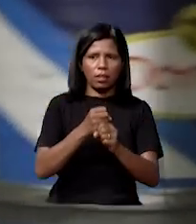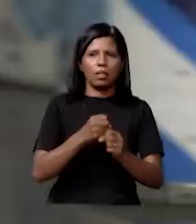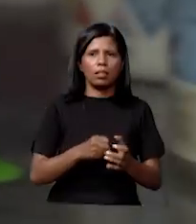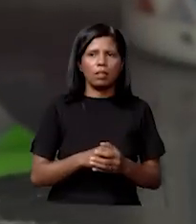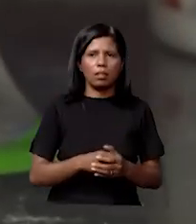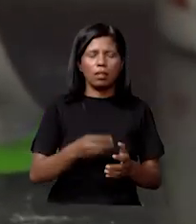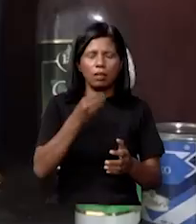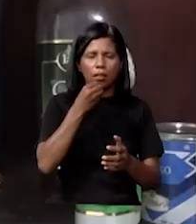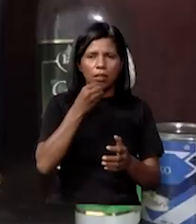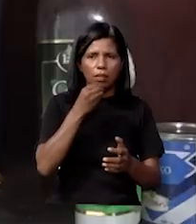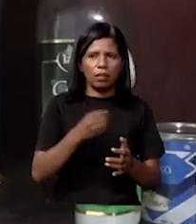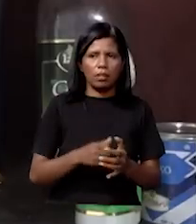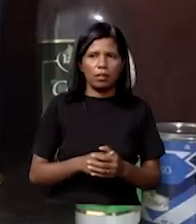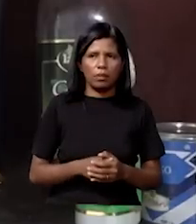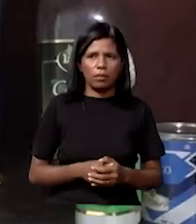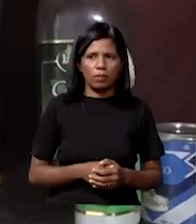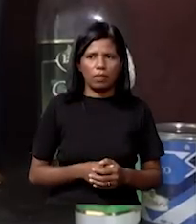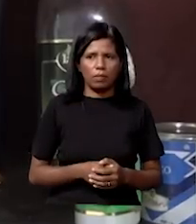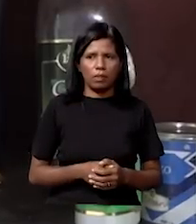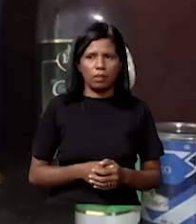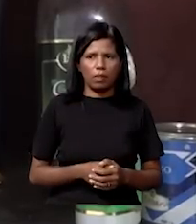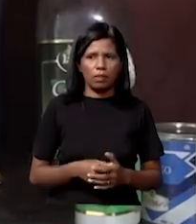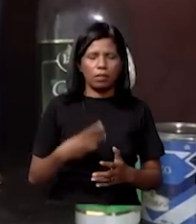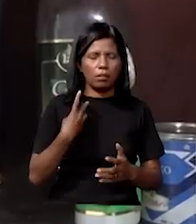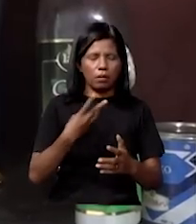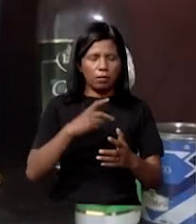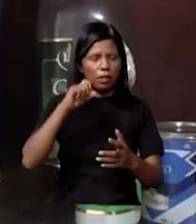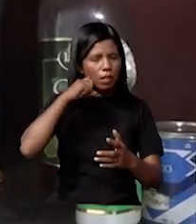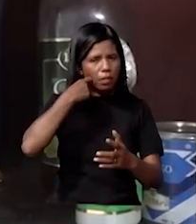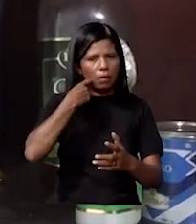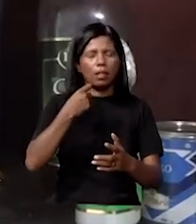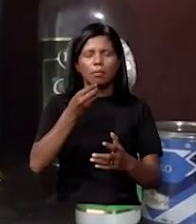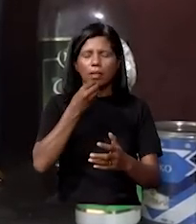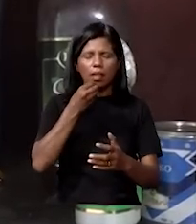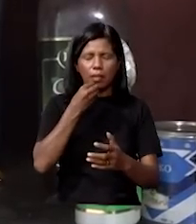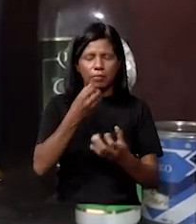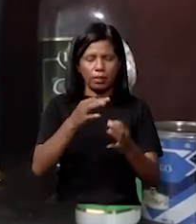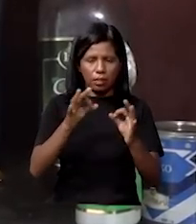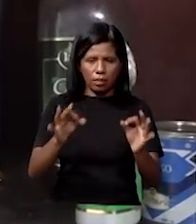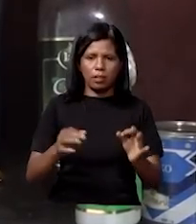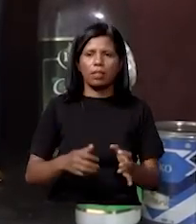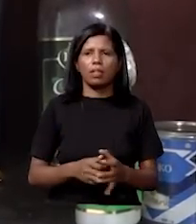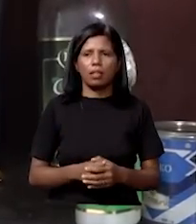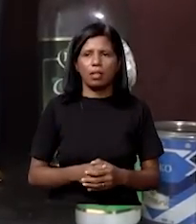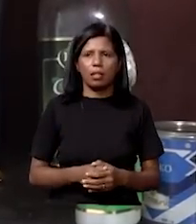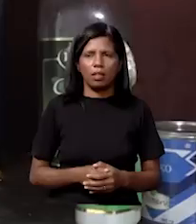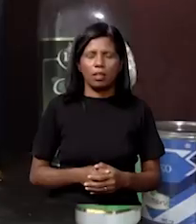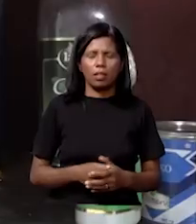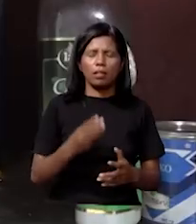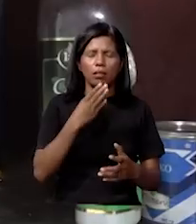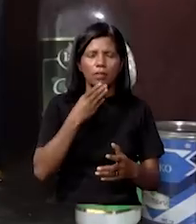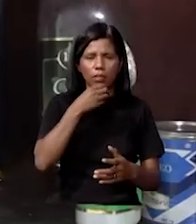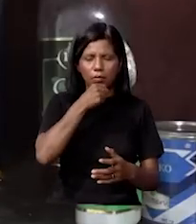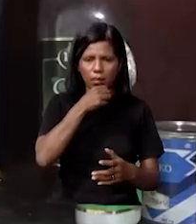hantia sori ular han sori dan han soli sori sabrakamos ami